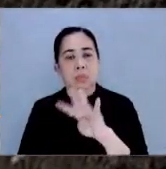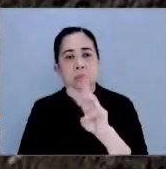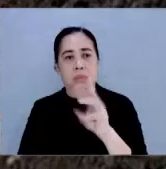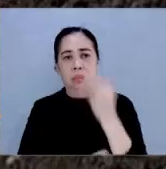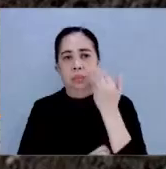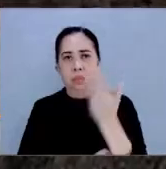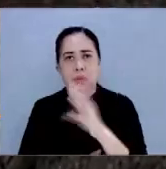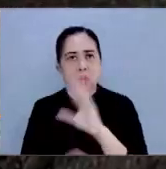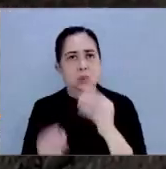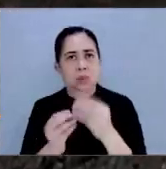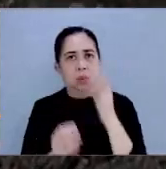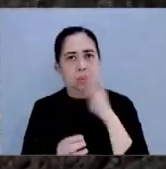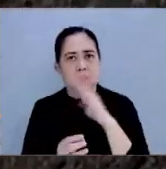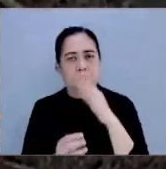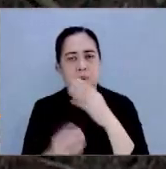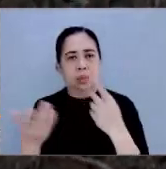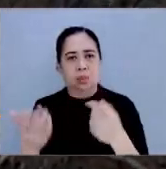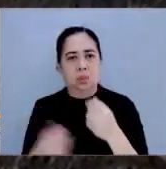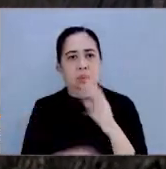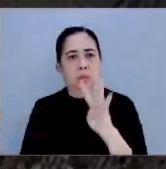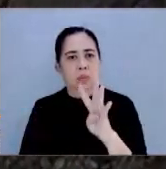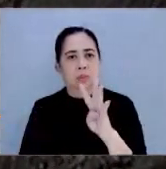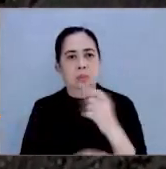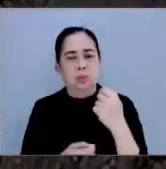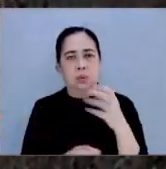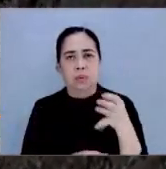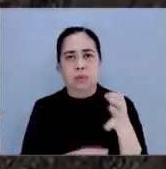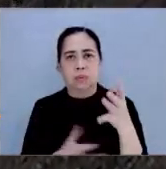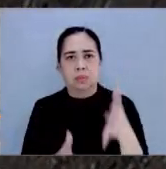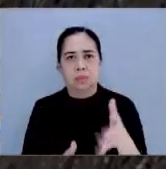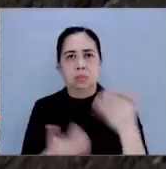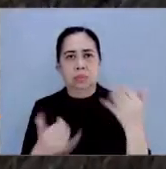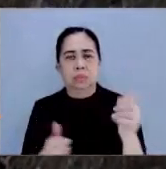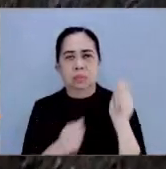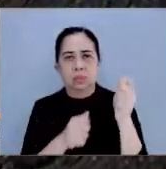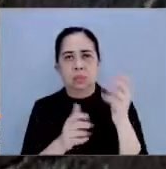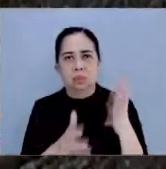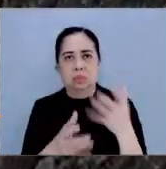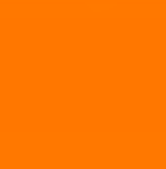Bicol Region, habang 4 na mangingisda pa rin ang nawawala.